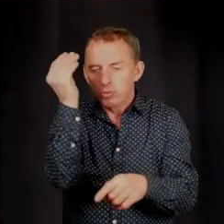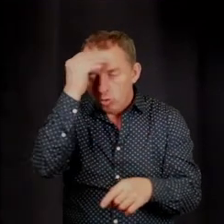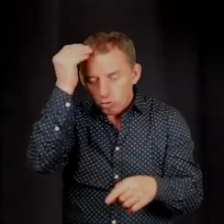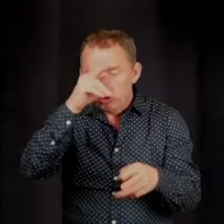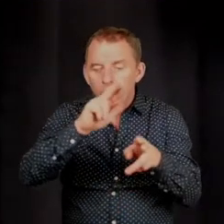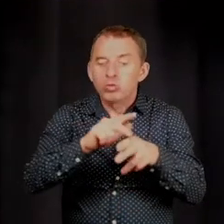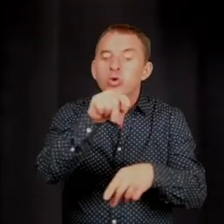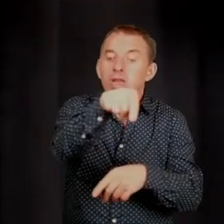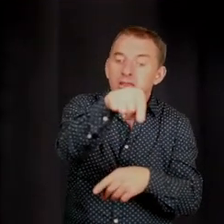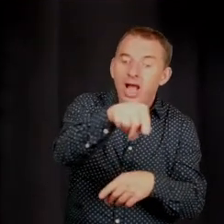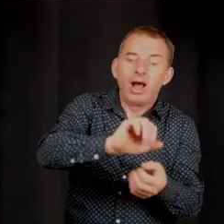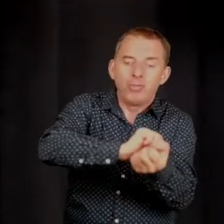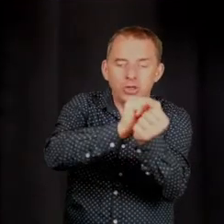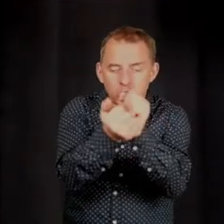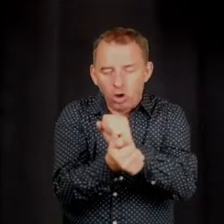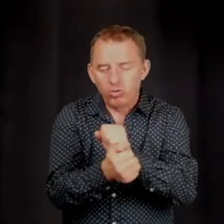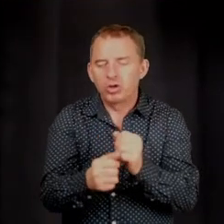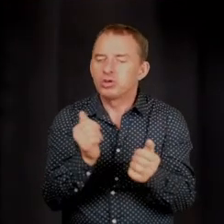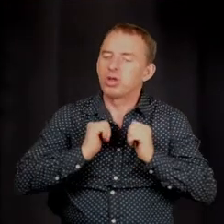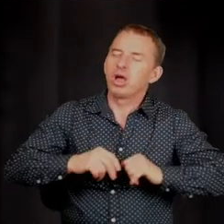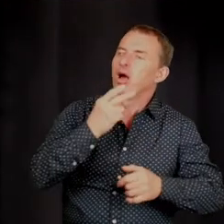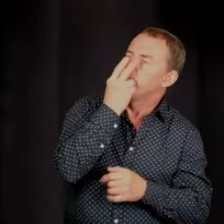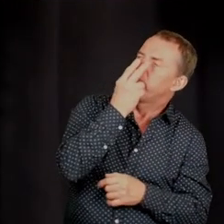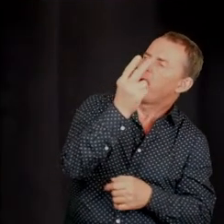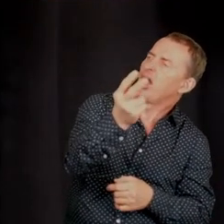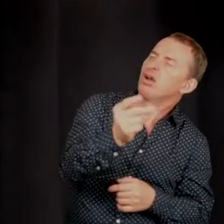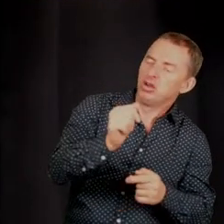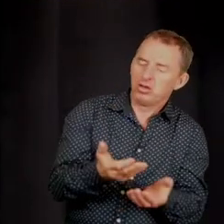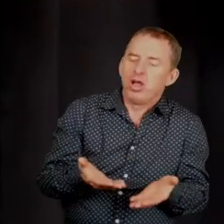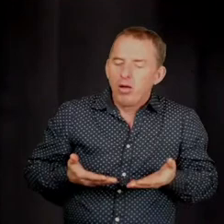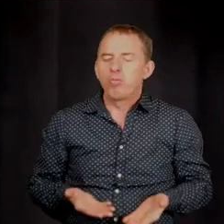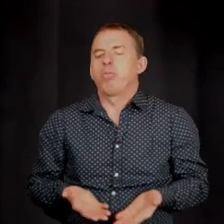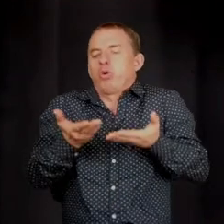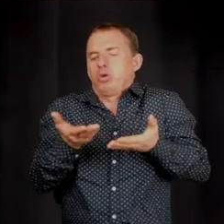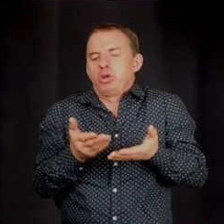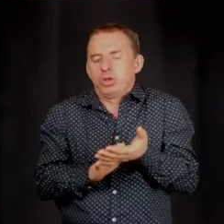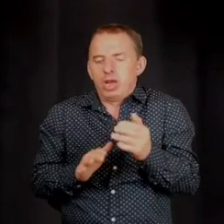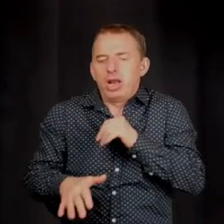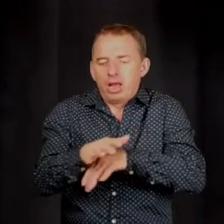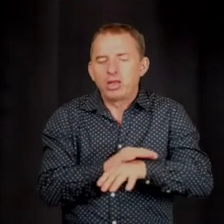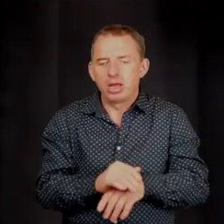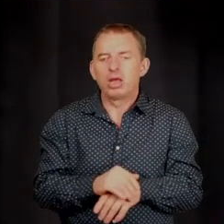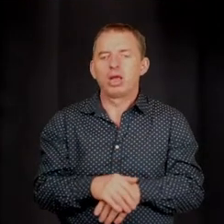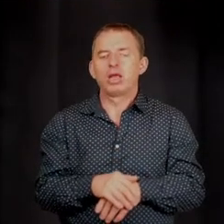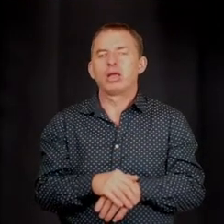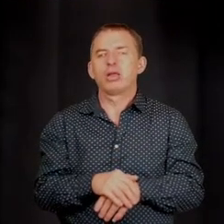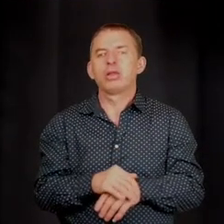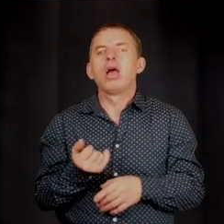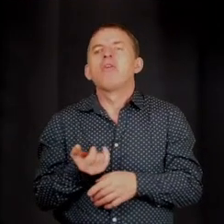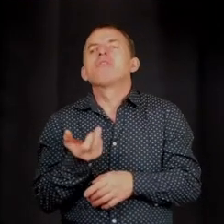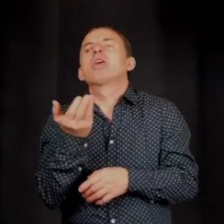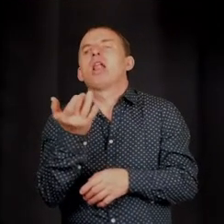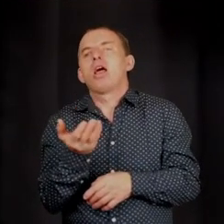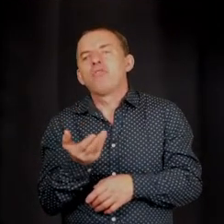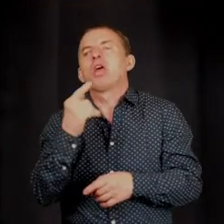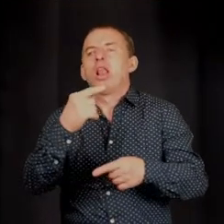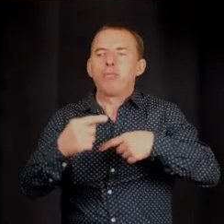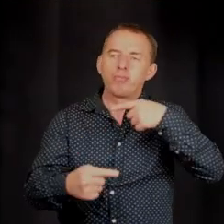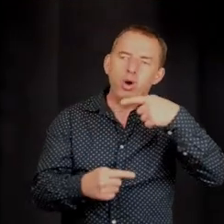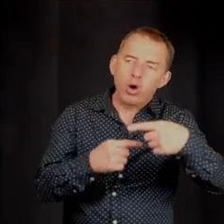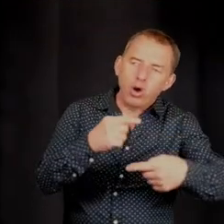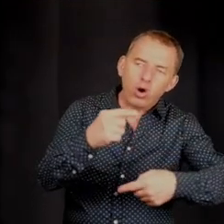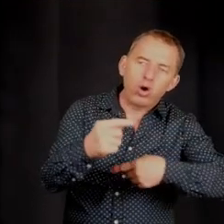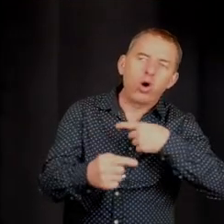would encourage their hearts. Coś, co podniesie ich na duchu. For generations. Aby na wiele, wiele pokoleń. That